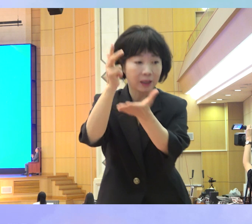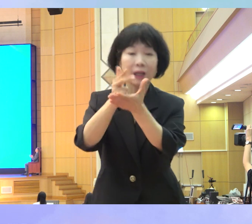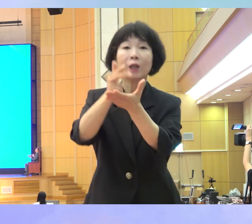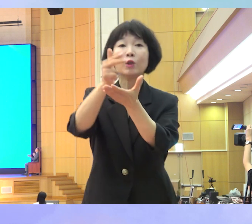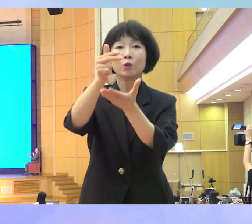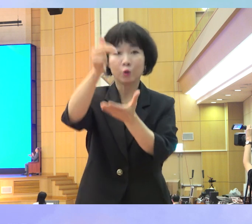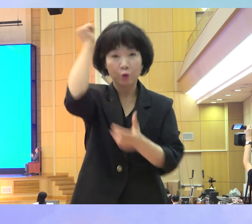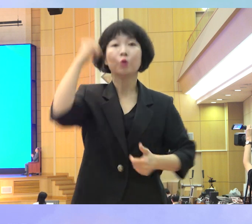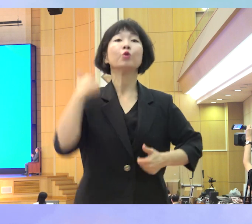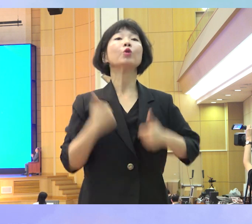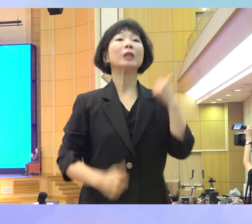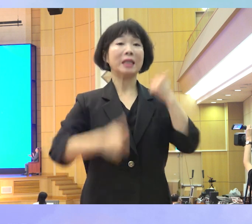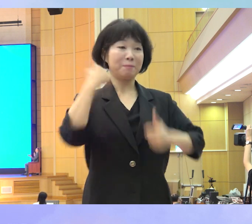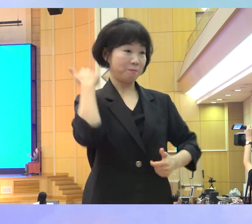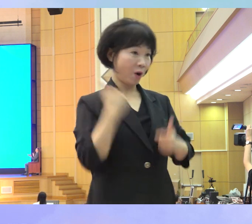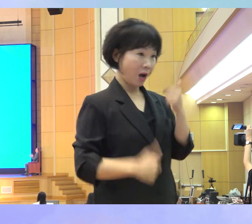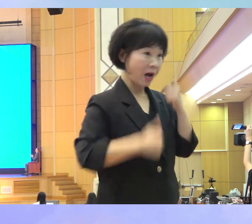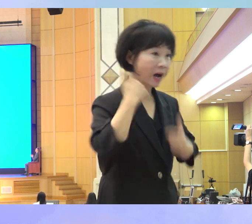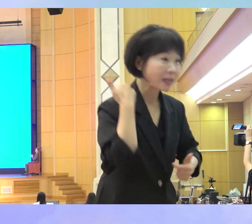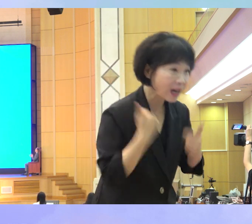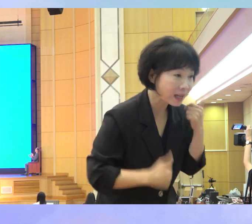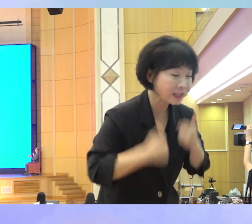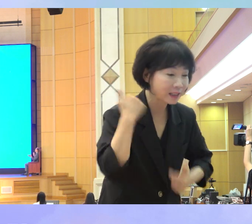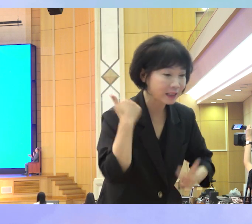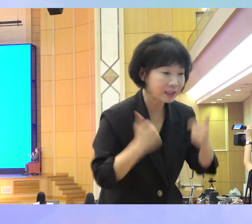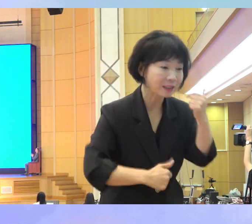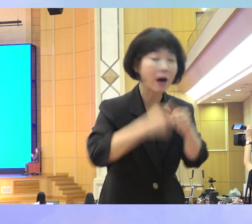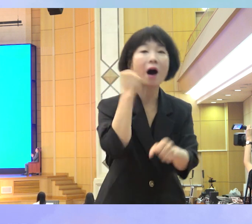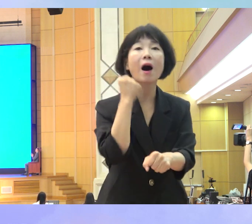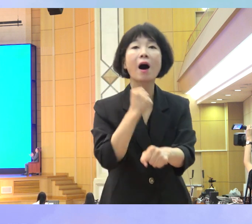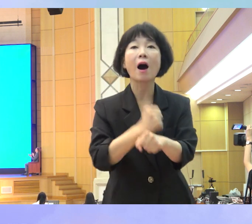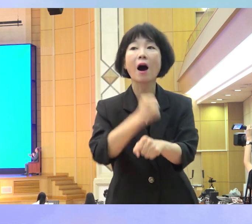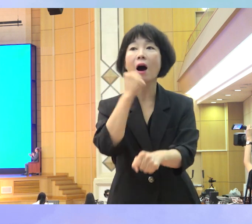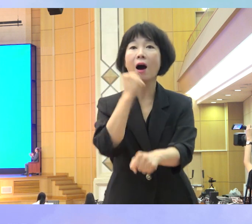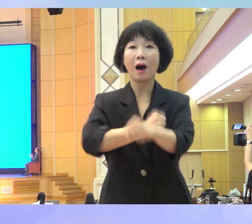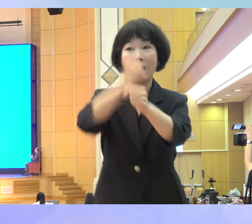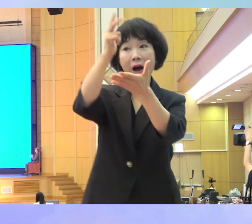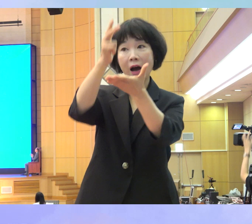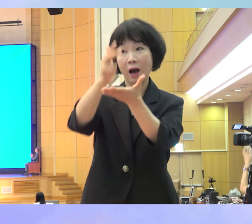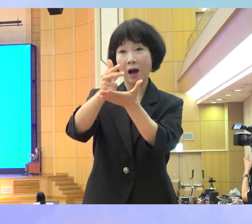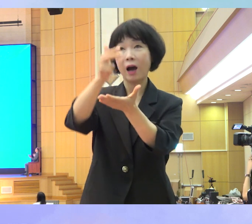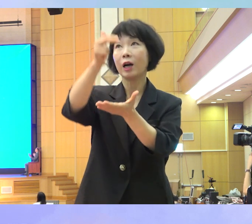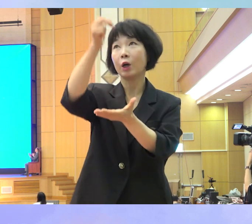오신 주를 기뻐하나이다. 주의 이름 높이며